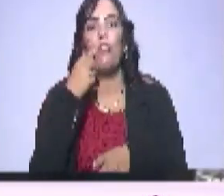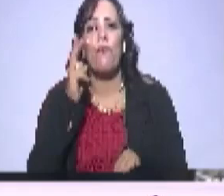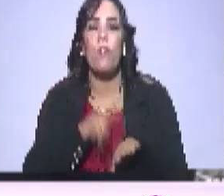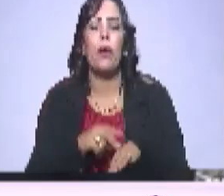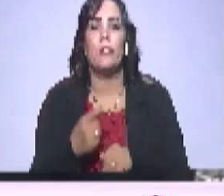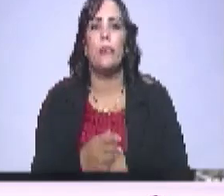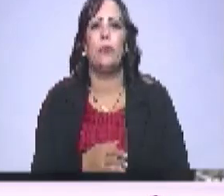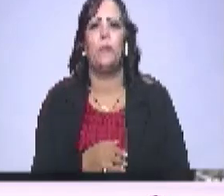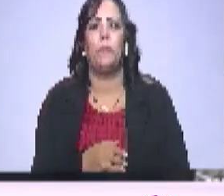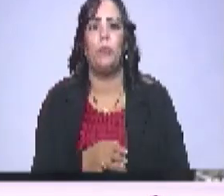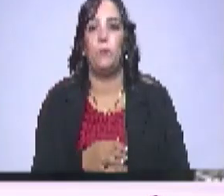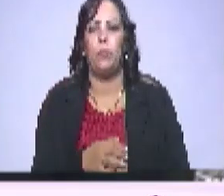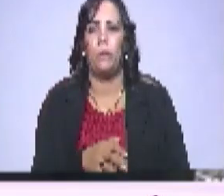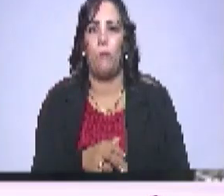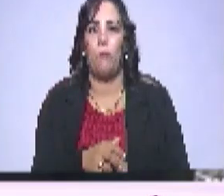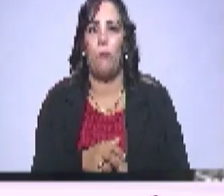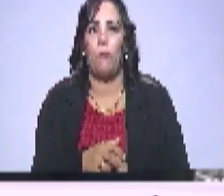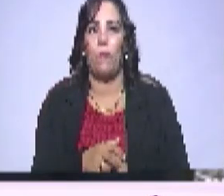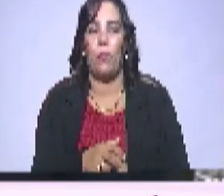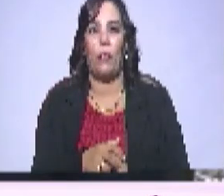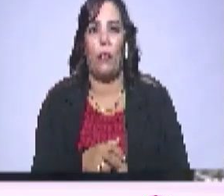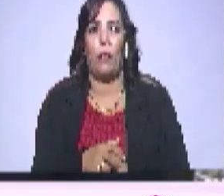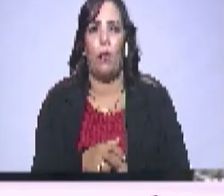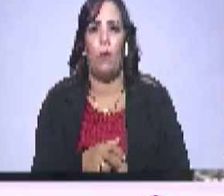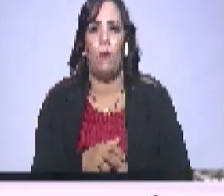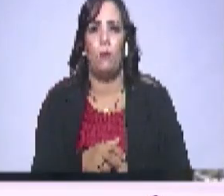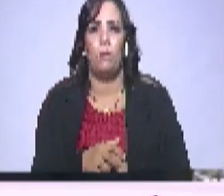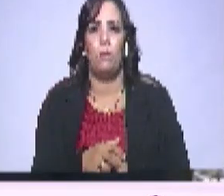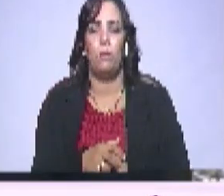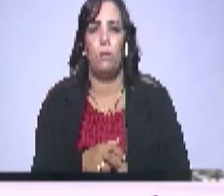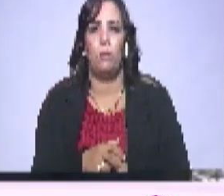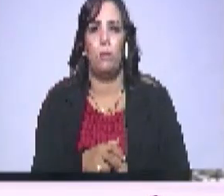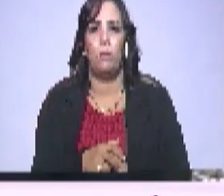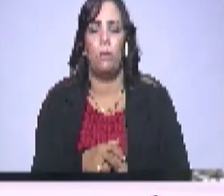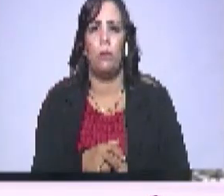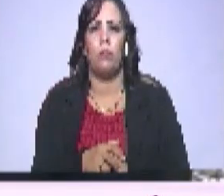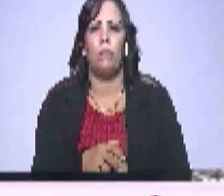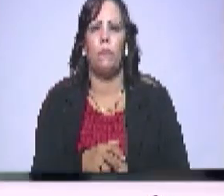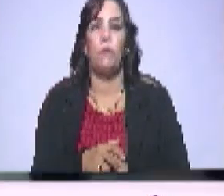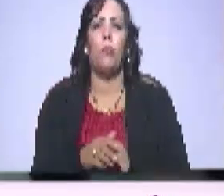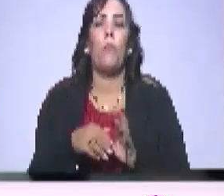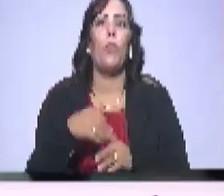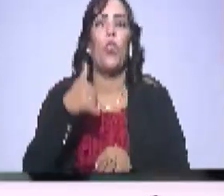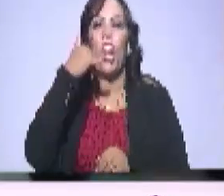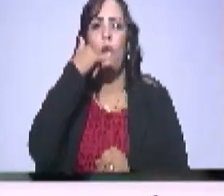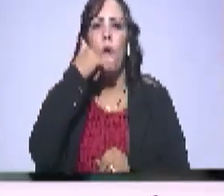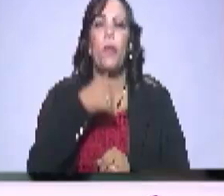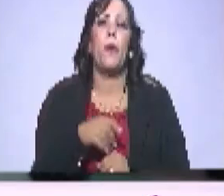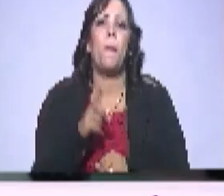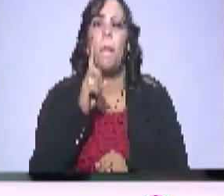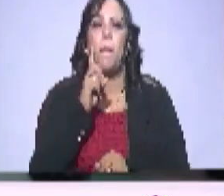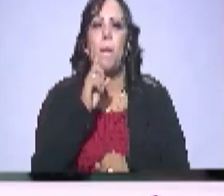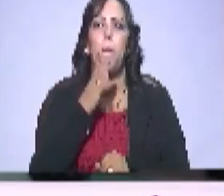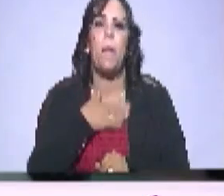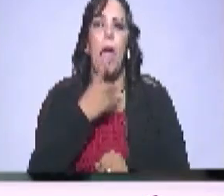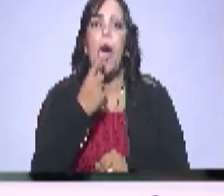عشان نبقى تعملهم كلهم عشان انا هاخد مكالمه دلوقتي. طب اتفضلي. زميري مساء الخير.